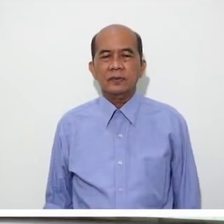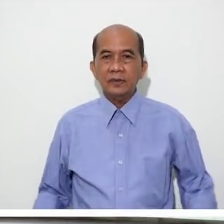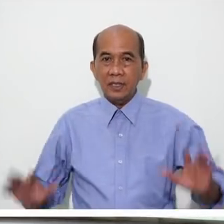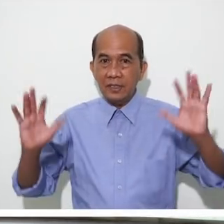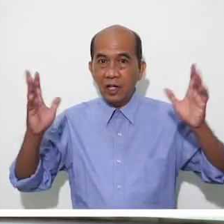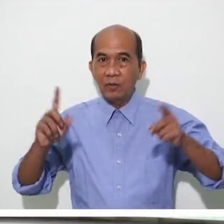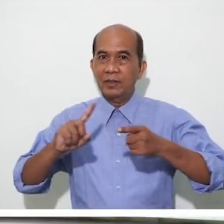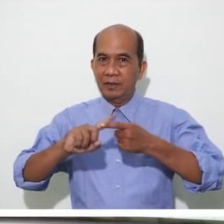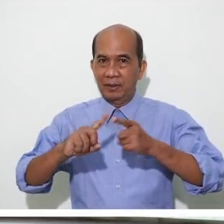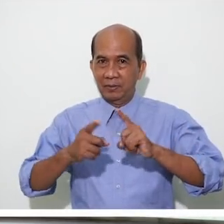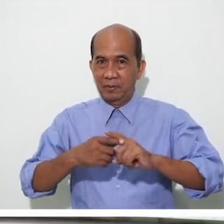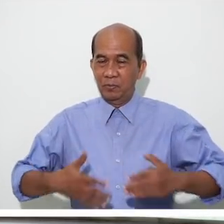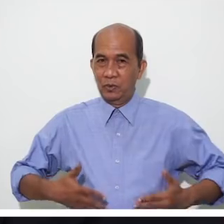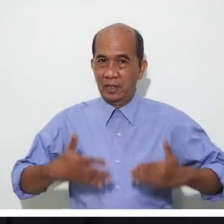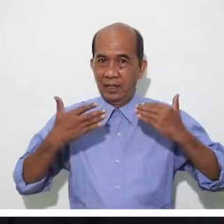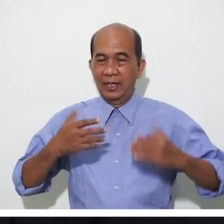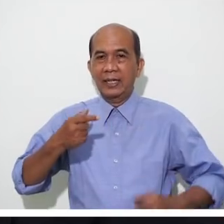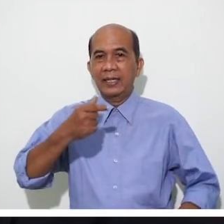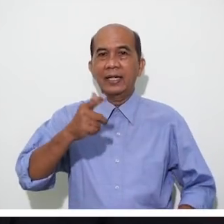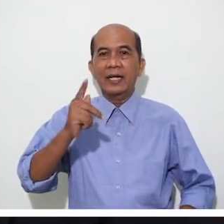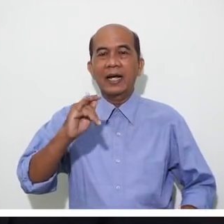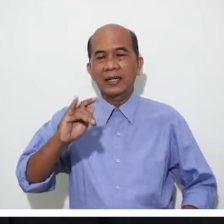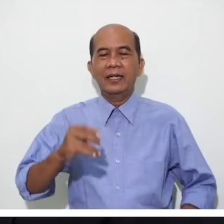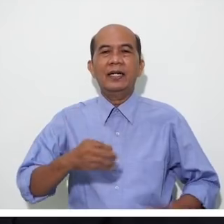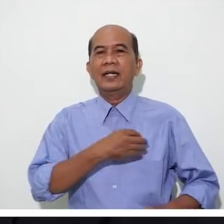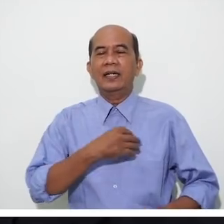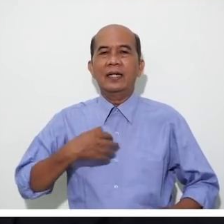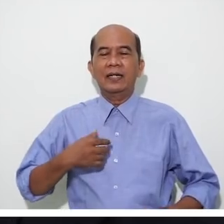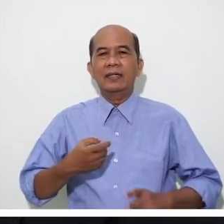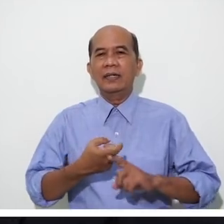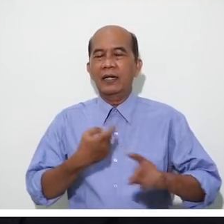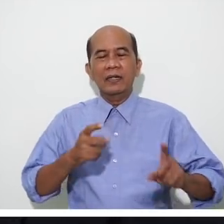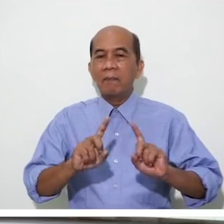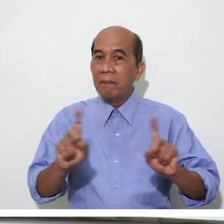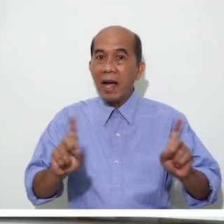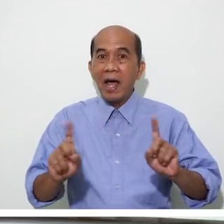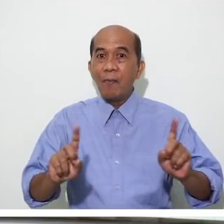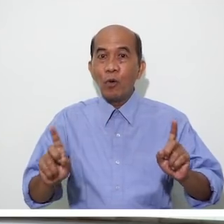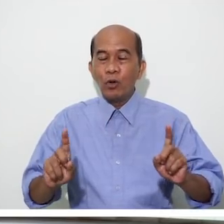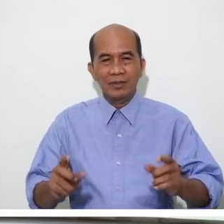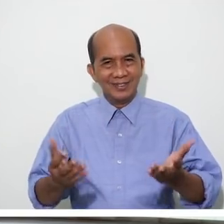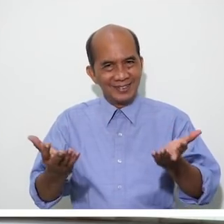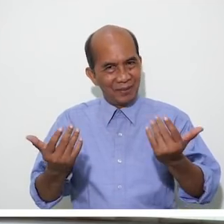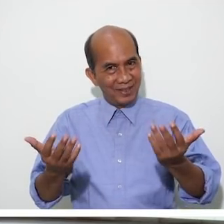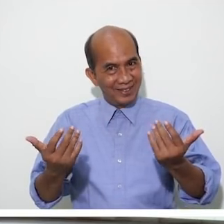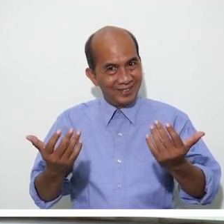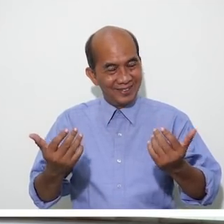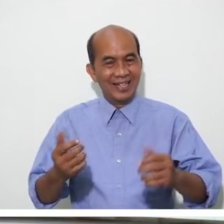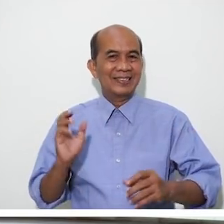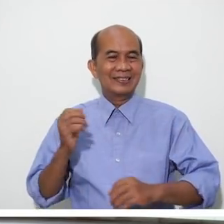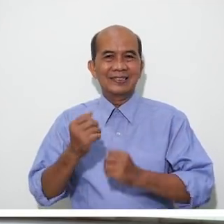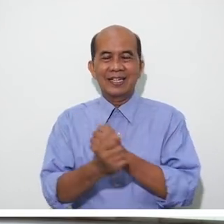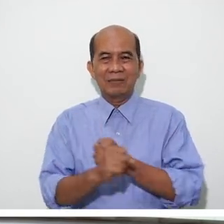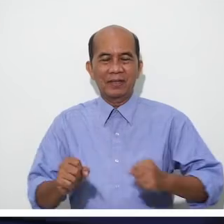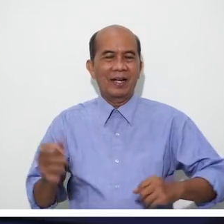Shalom teman-teman pemuda-pemudi GKI dan bagi teman-teman juga yang berasal dari gereja manapun, welcome to Ignite Sunday